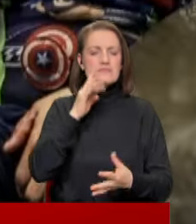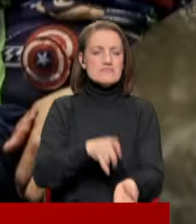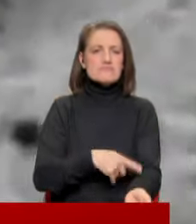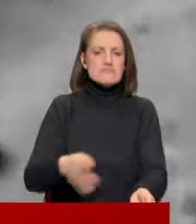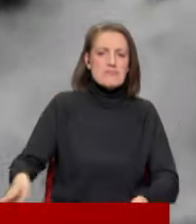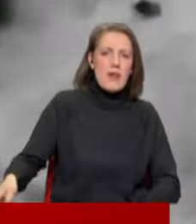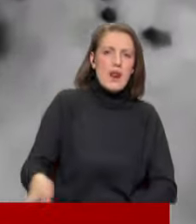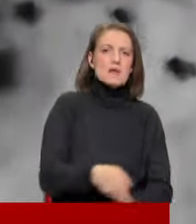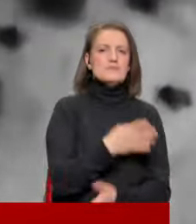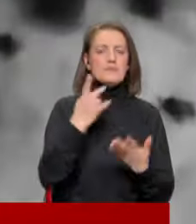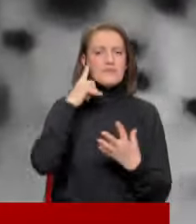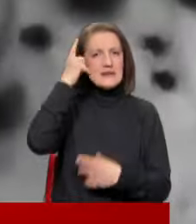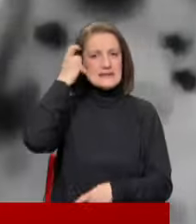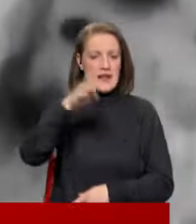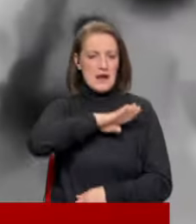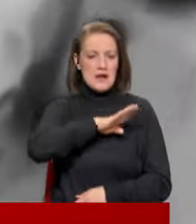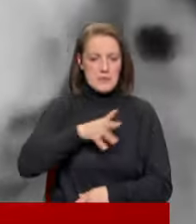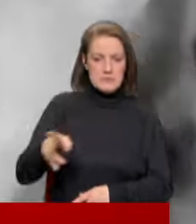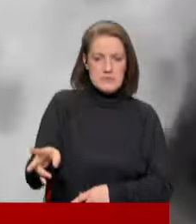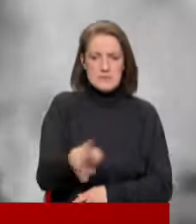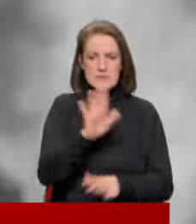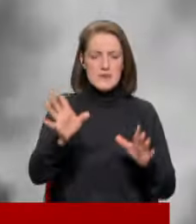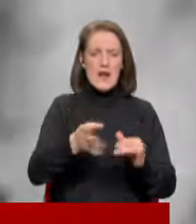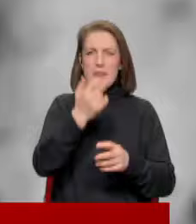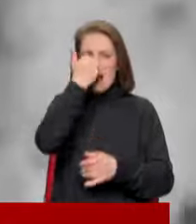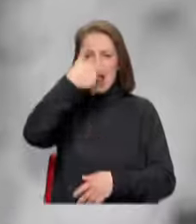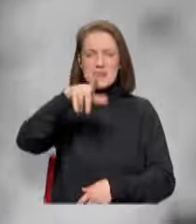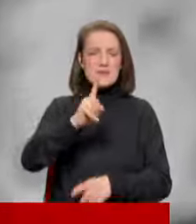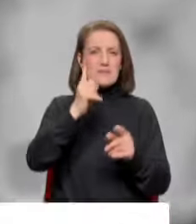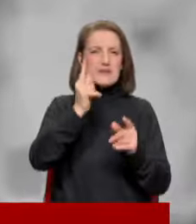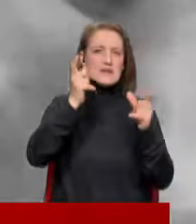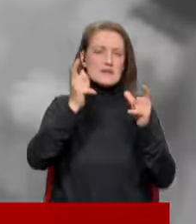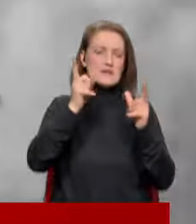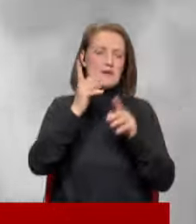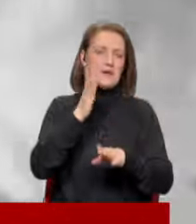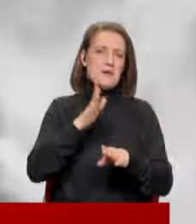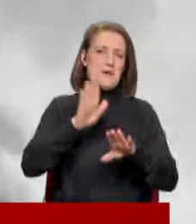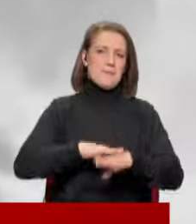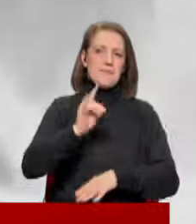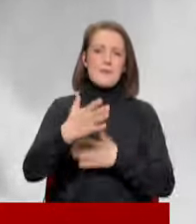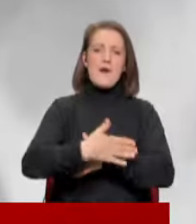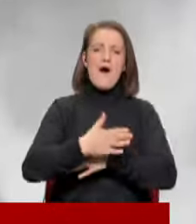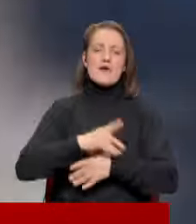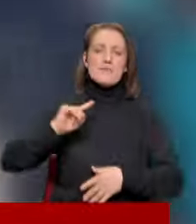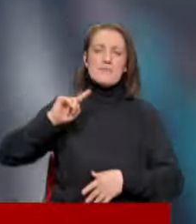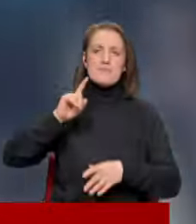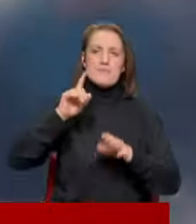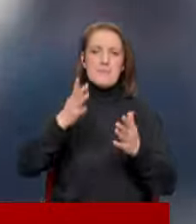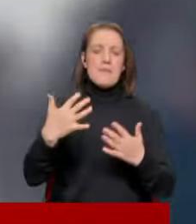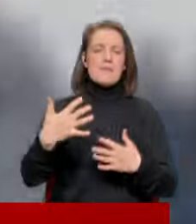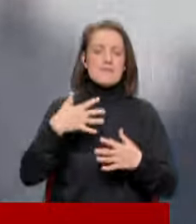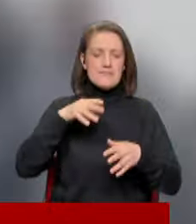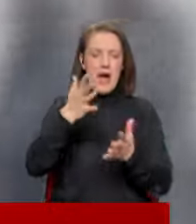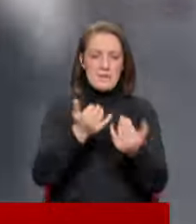girişimidir İsrail Gazze'deki katliamlarının en kanlılar birini gerçekleştirdi yardıma ulaşmaya çalışırken üzerlerine